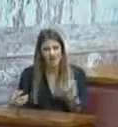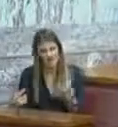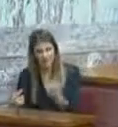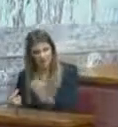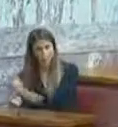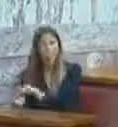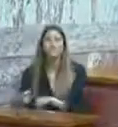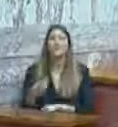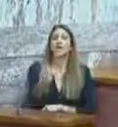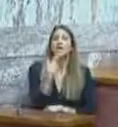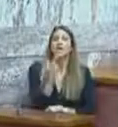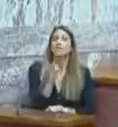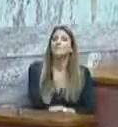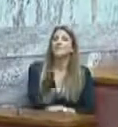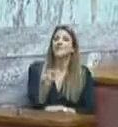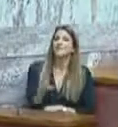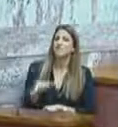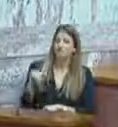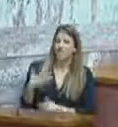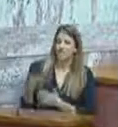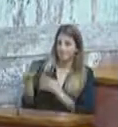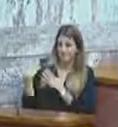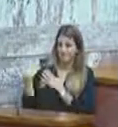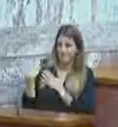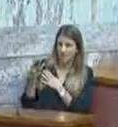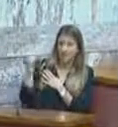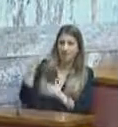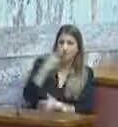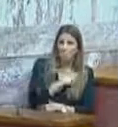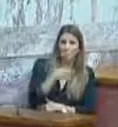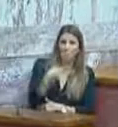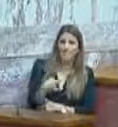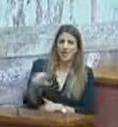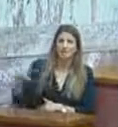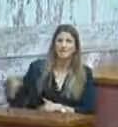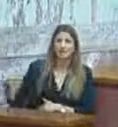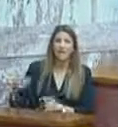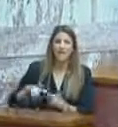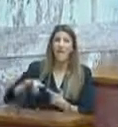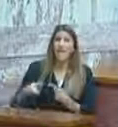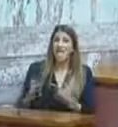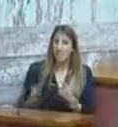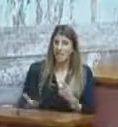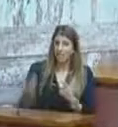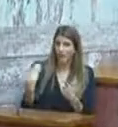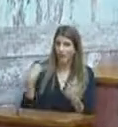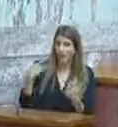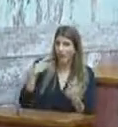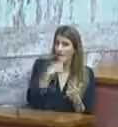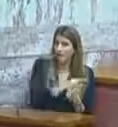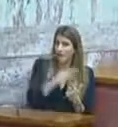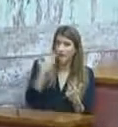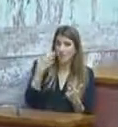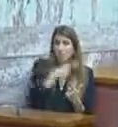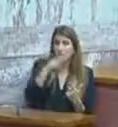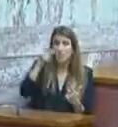αναρμόδια για τον κύριο Πικραμένο, είναι δυνατόν να είναι αρμόδια για τον κύριο Σαμαρά? Ένα είναι το ερώτημα όπως το θέτετε. Υπάρχει ή δεν υπάρχει αρμοδιότητα?